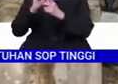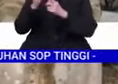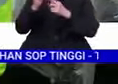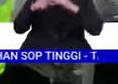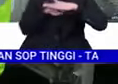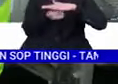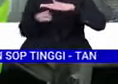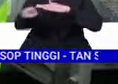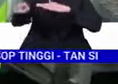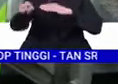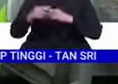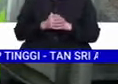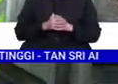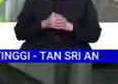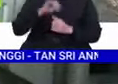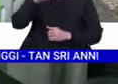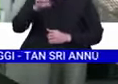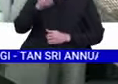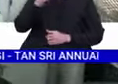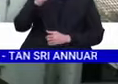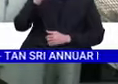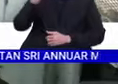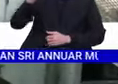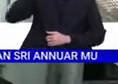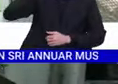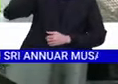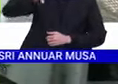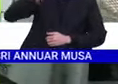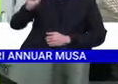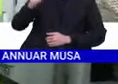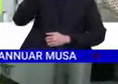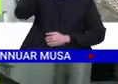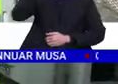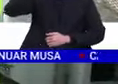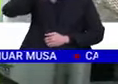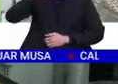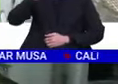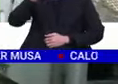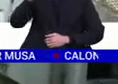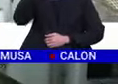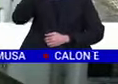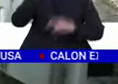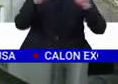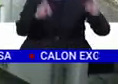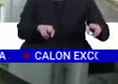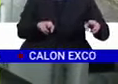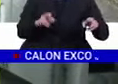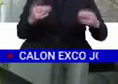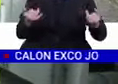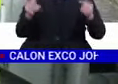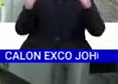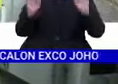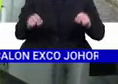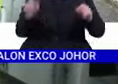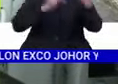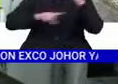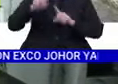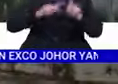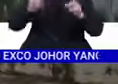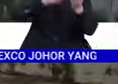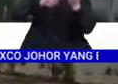pendalaman mulas berkenaan jendela Maps yaitu Porto untuk rakyat Beliau berkata inisiatif dilancarkan bagi membolehkan orang